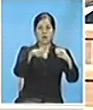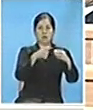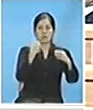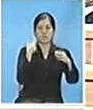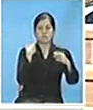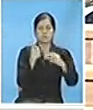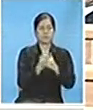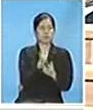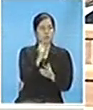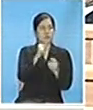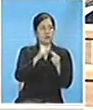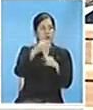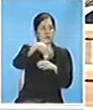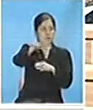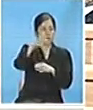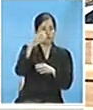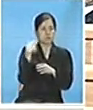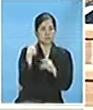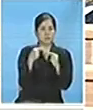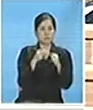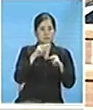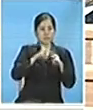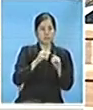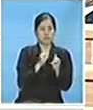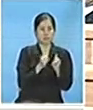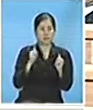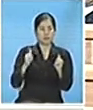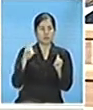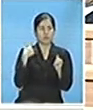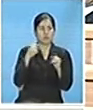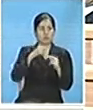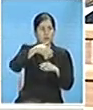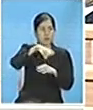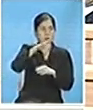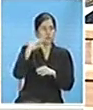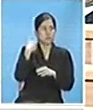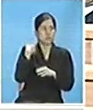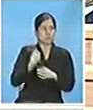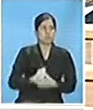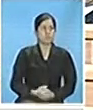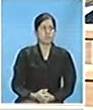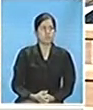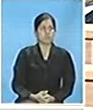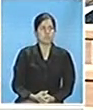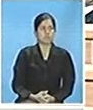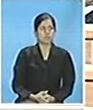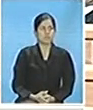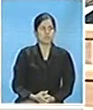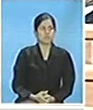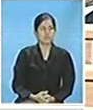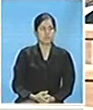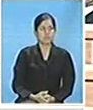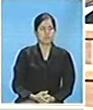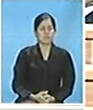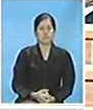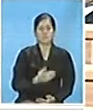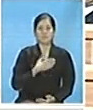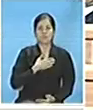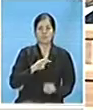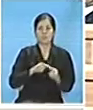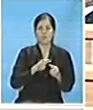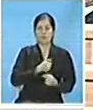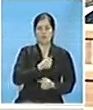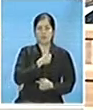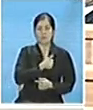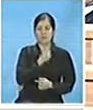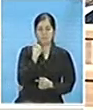คนที่นั่งอยู่บนเวทีนี้ออกไปอย่าประท้วงกันนะครับถ้าคนเป็นนักเลงอย่างครูมานิตครูบ้านนอกนี่จะเห็น